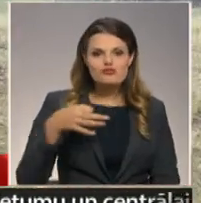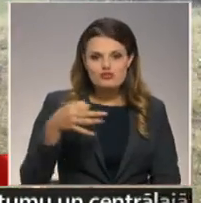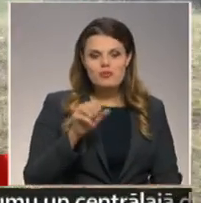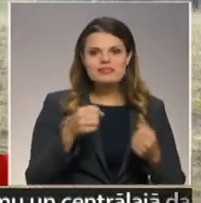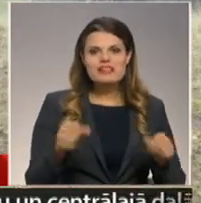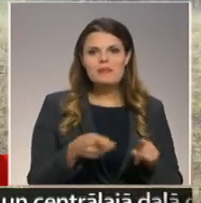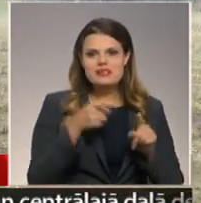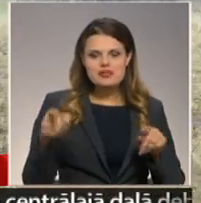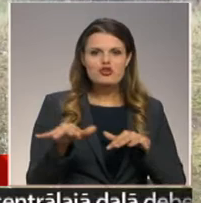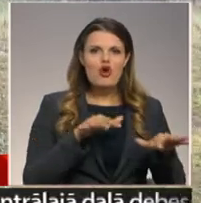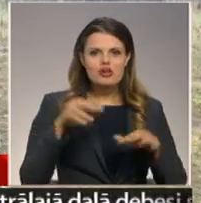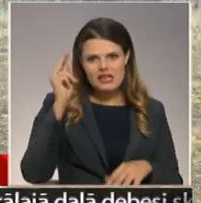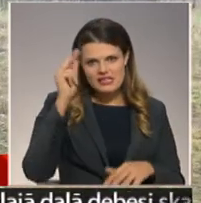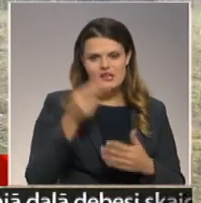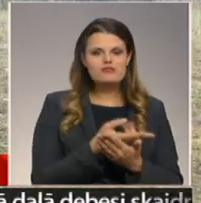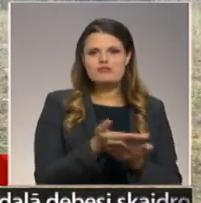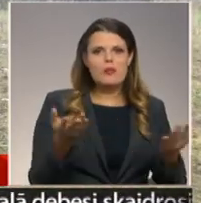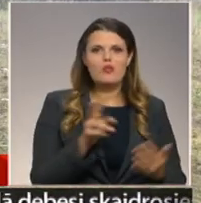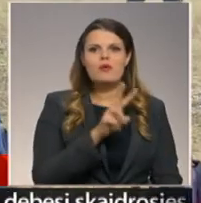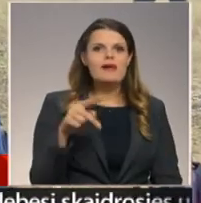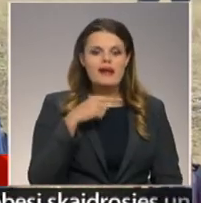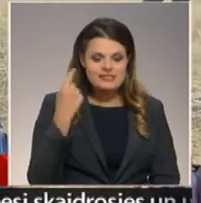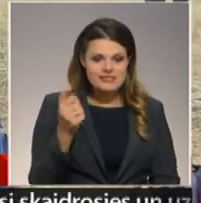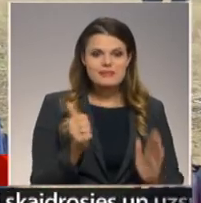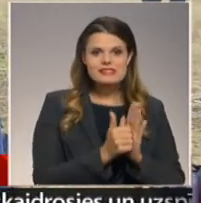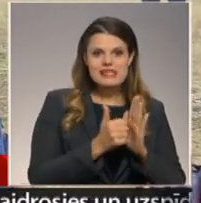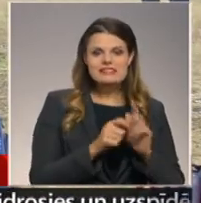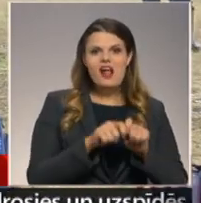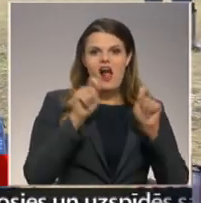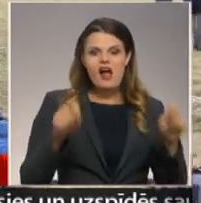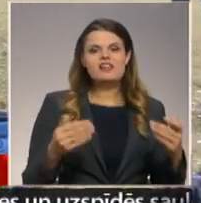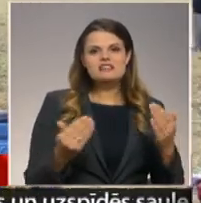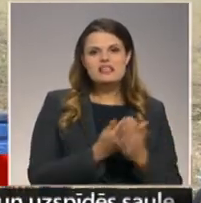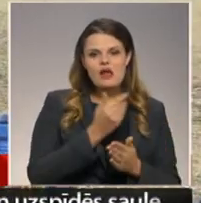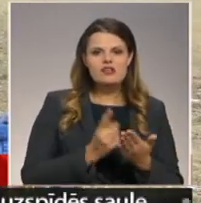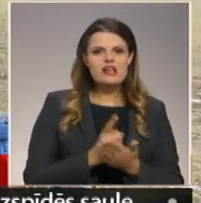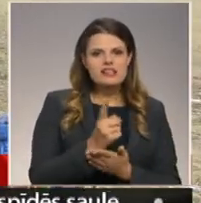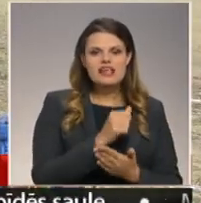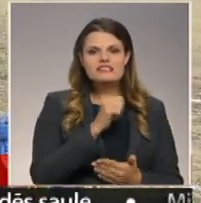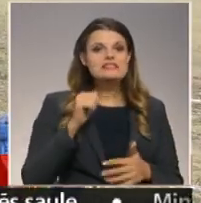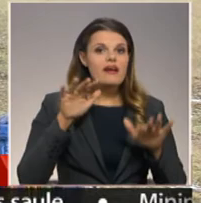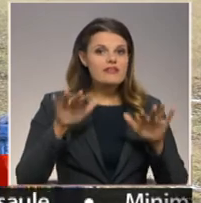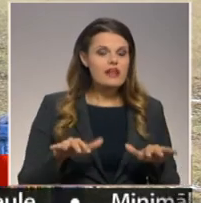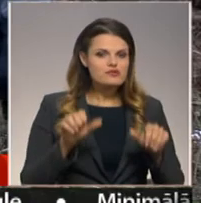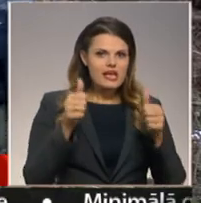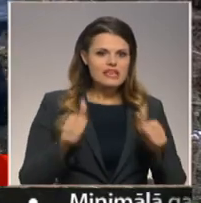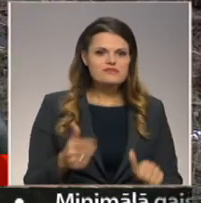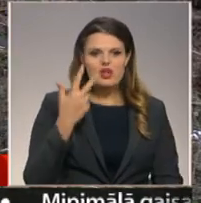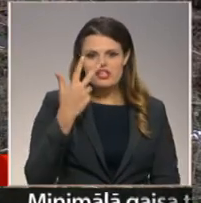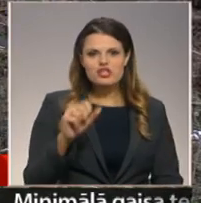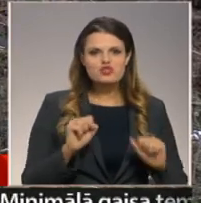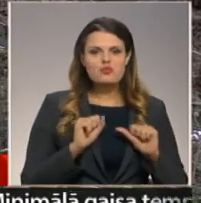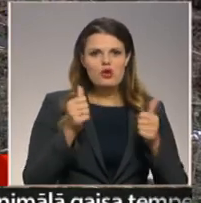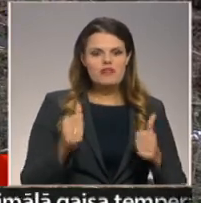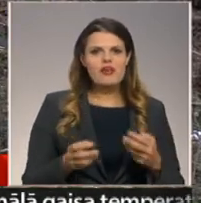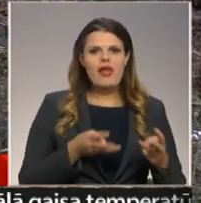sezonā organizē treniņus jebkuram interesentam. Sestdien tiks atklāta jauna disku golfa trase Talsos, kuru izveidojuši trīs šī sporta